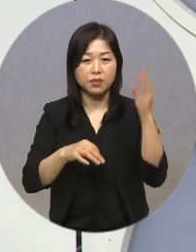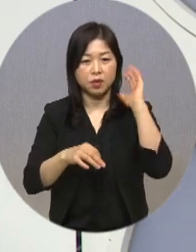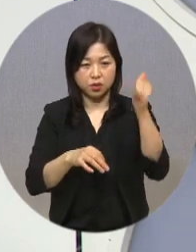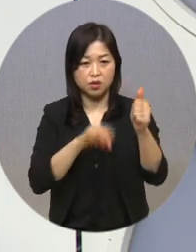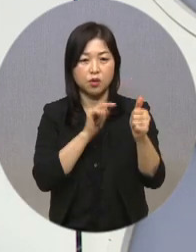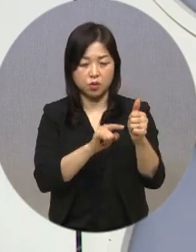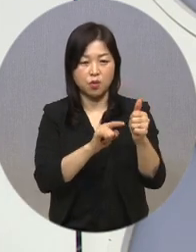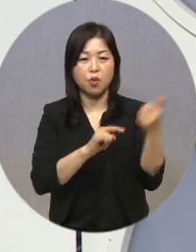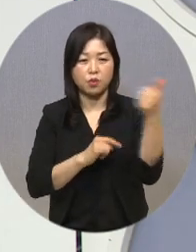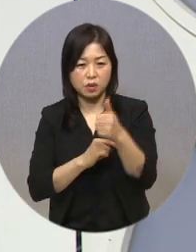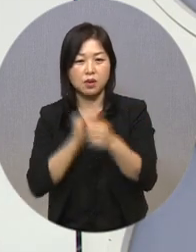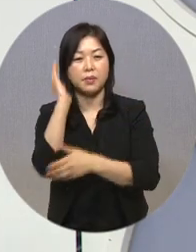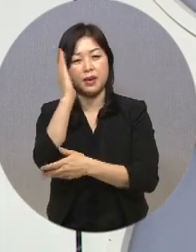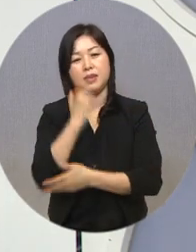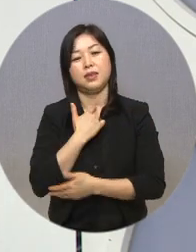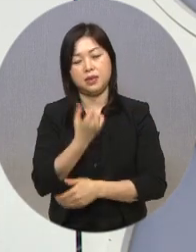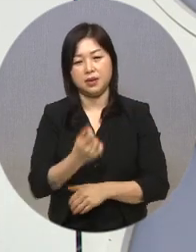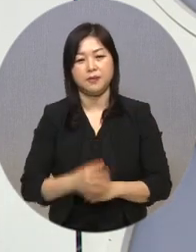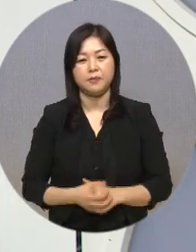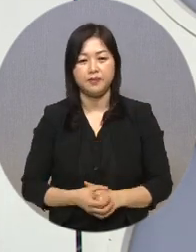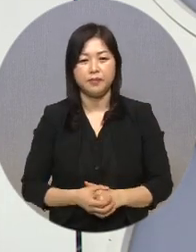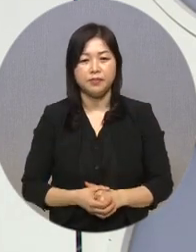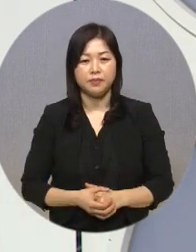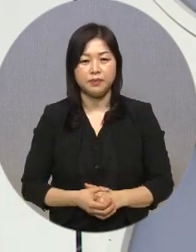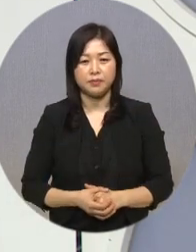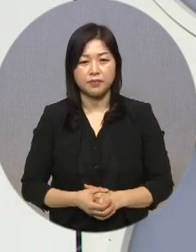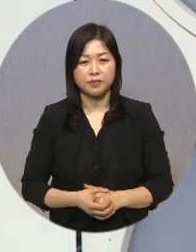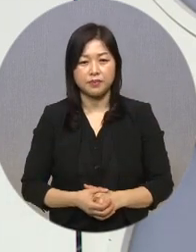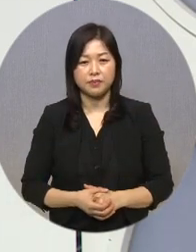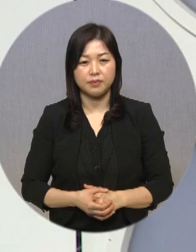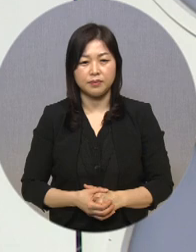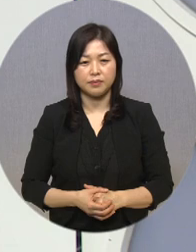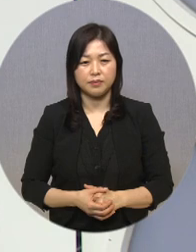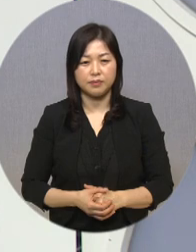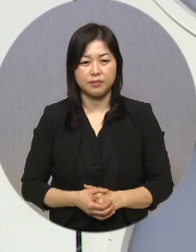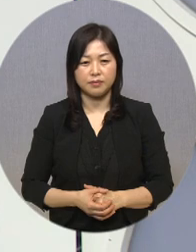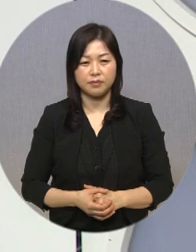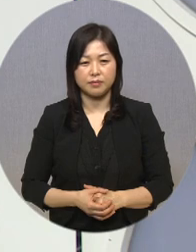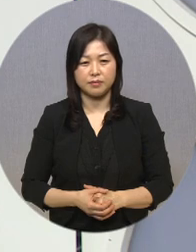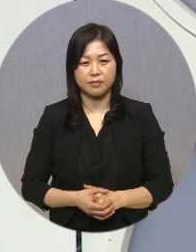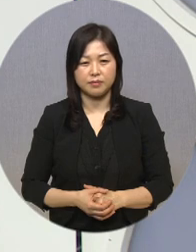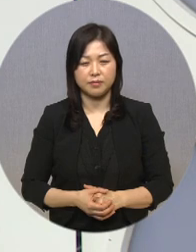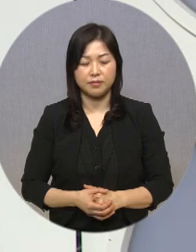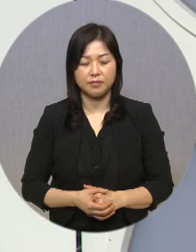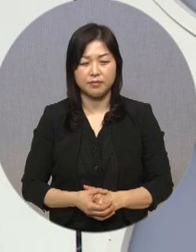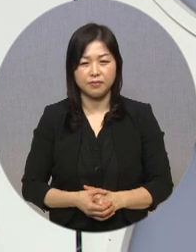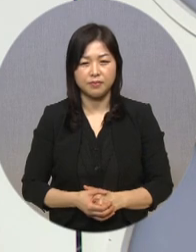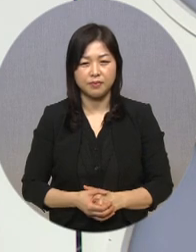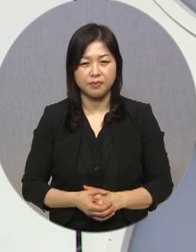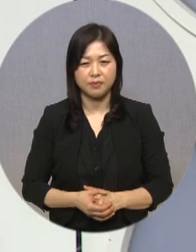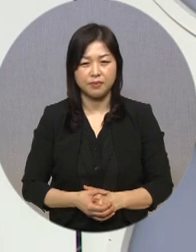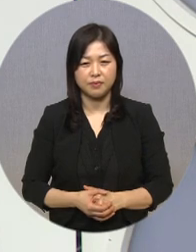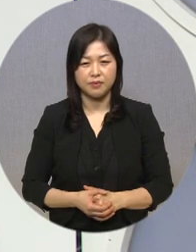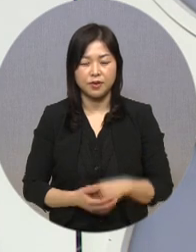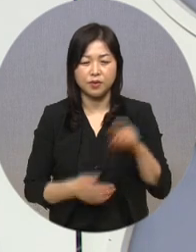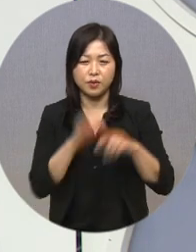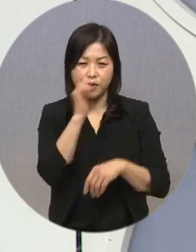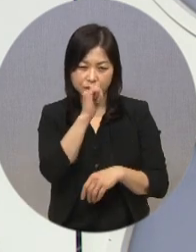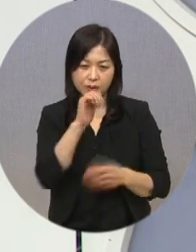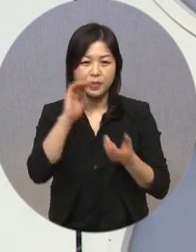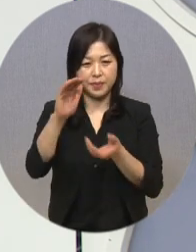그 다음에 먼저 등원하죠. 그래서 꽉 차서 이제 했는데 그 뭐 이제 번역을 통역을